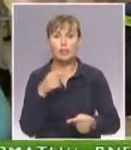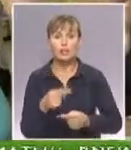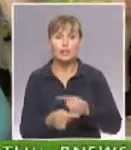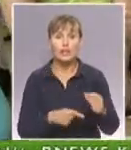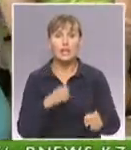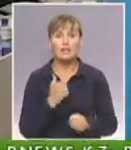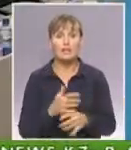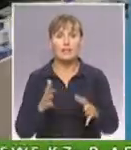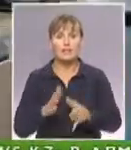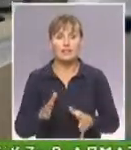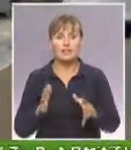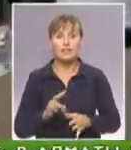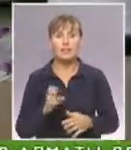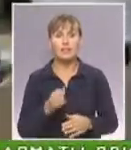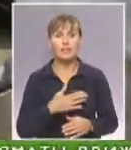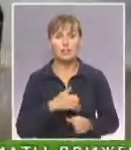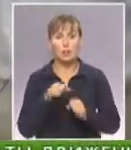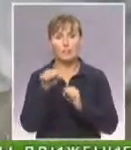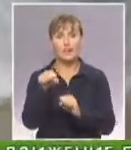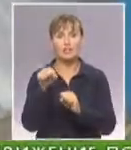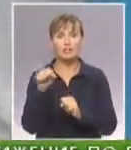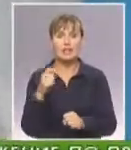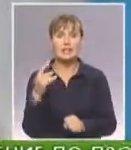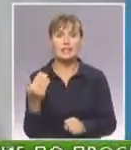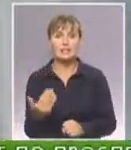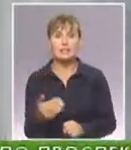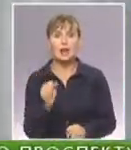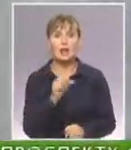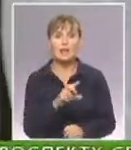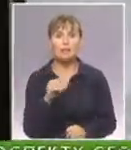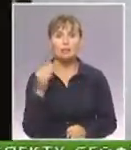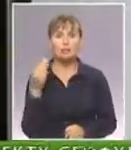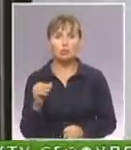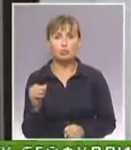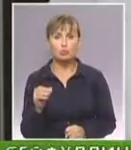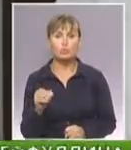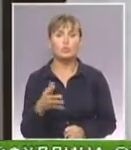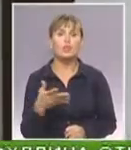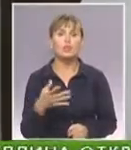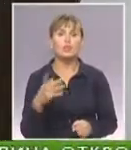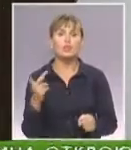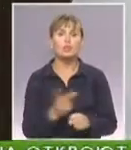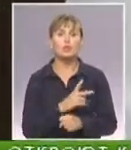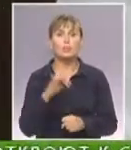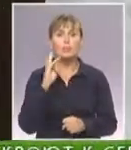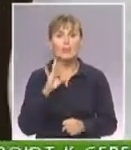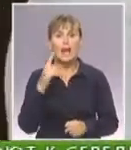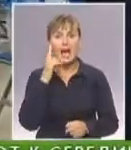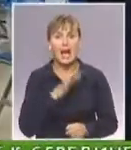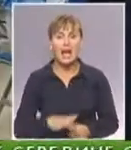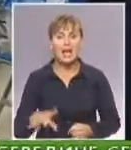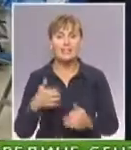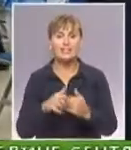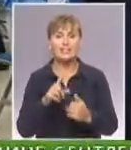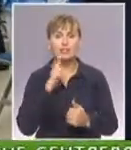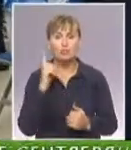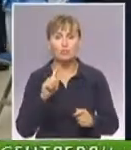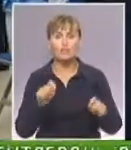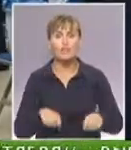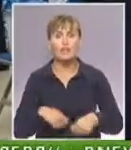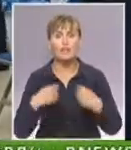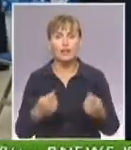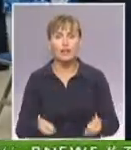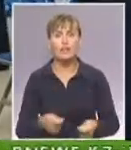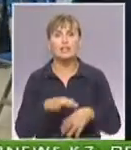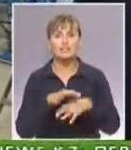главная надежда возлагается на наших боксеров. Один из них – Аблайхан Жусупов. Двукратному чемпиону мира и Азии среди юниоров доверили почетное